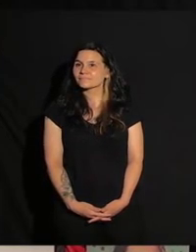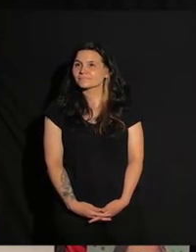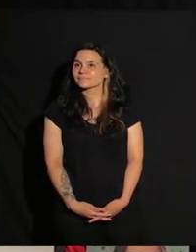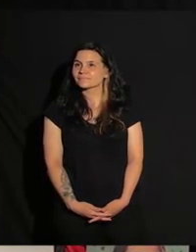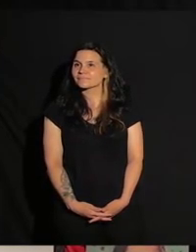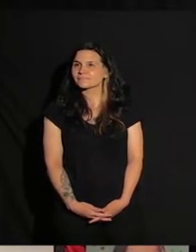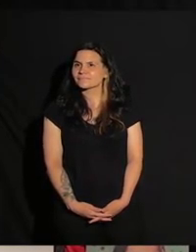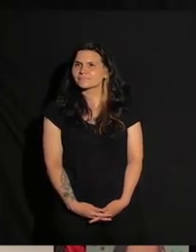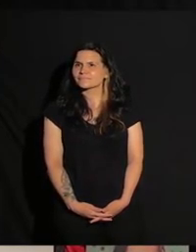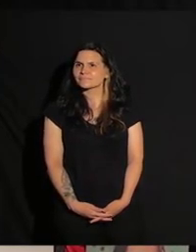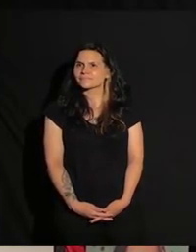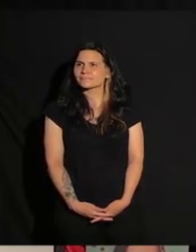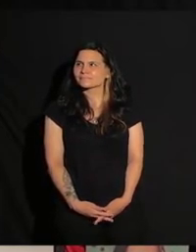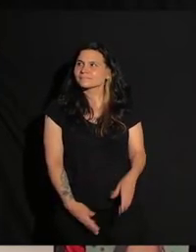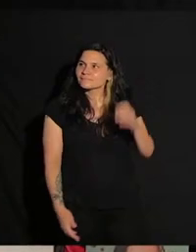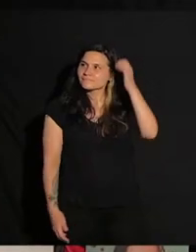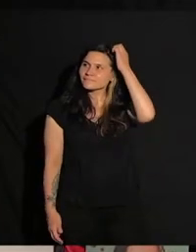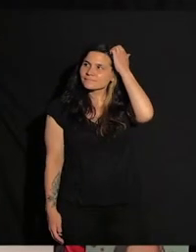Was?